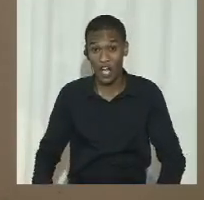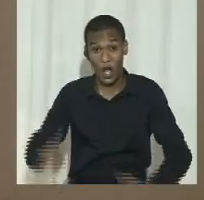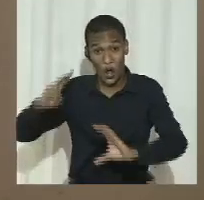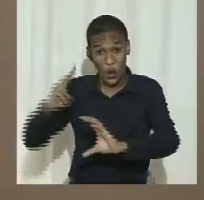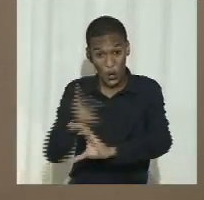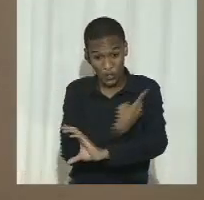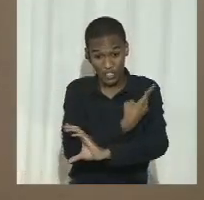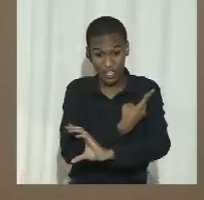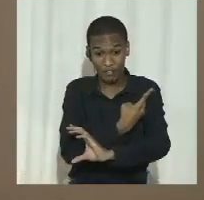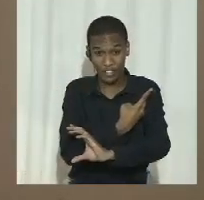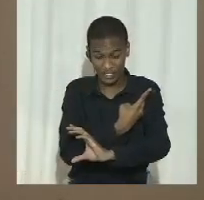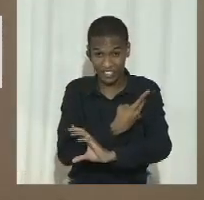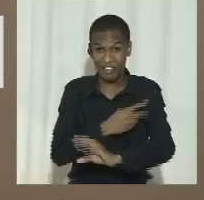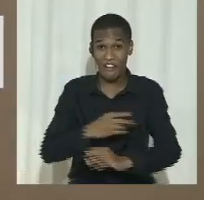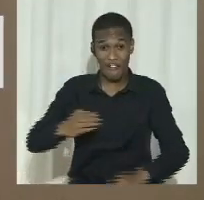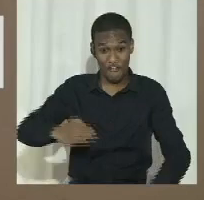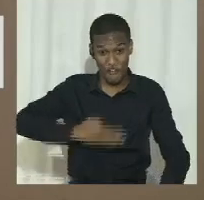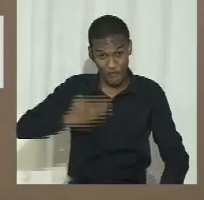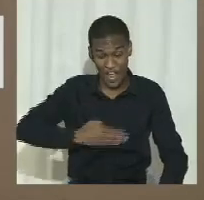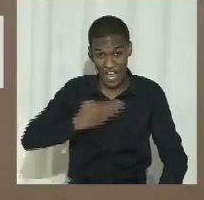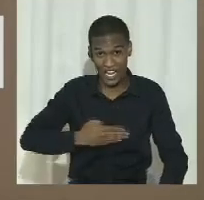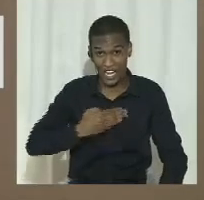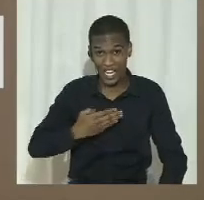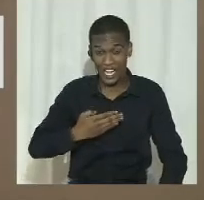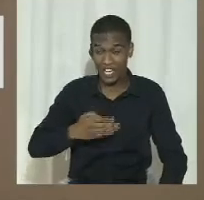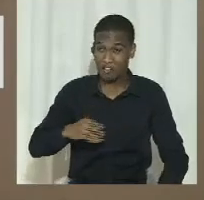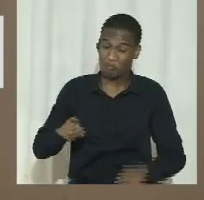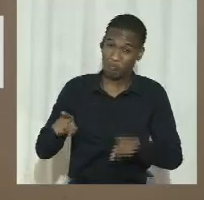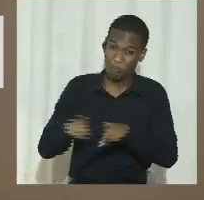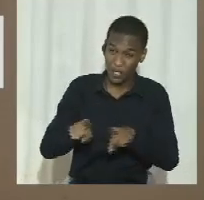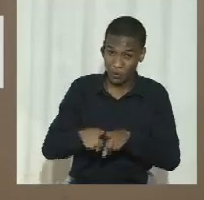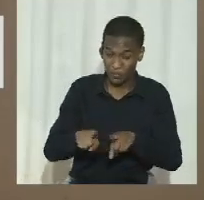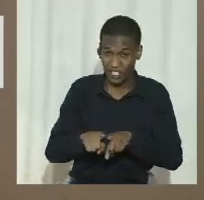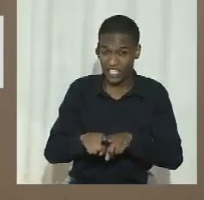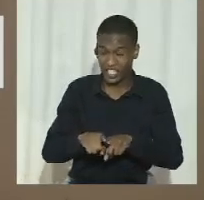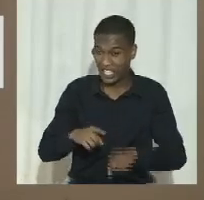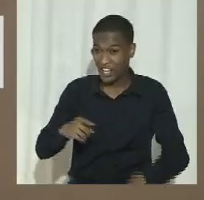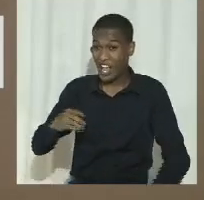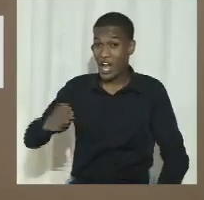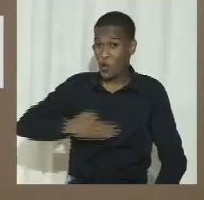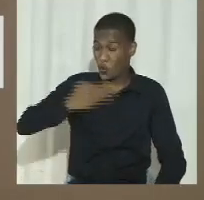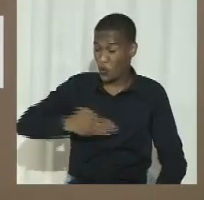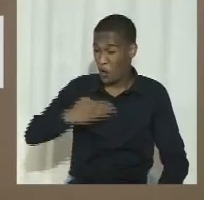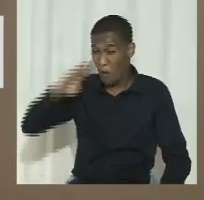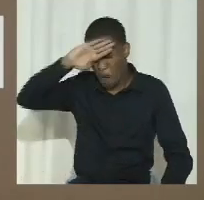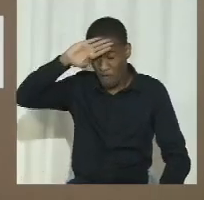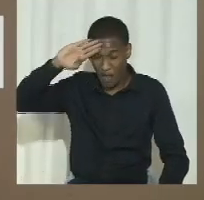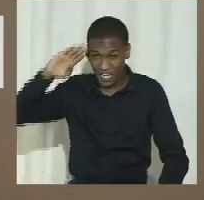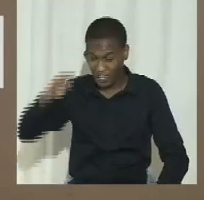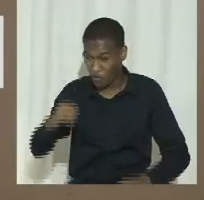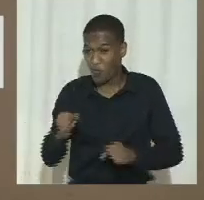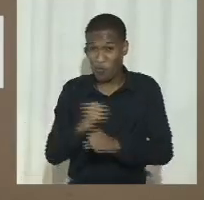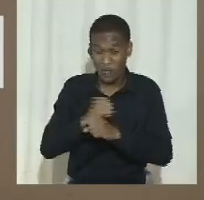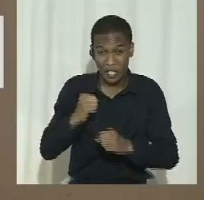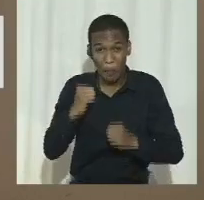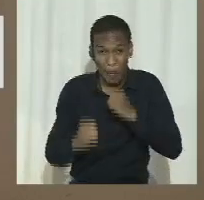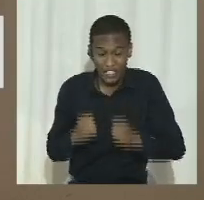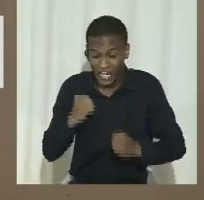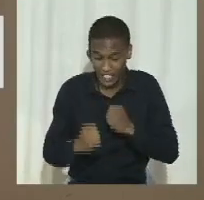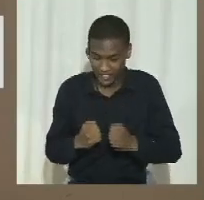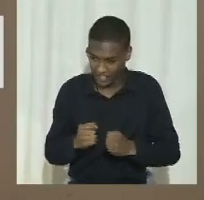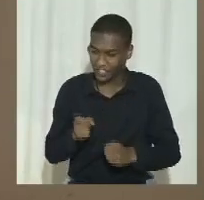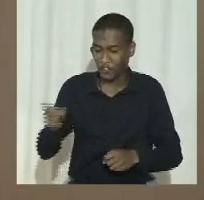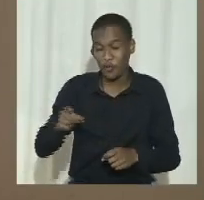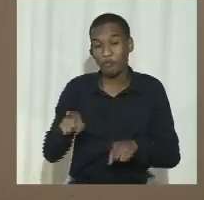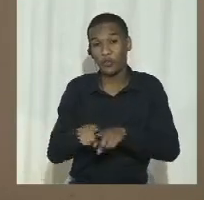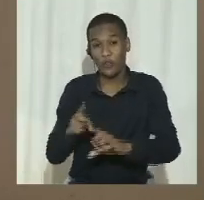tsy afaka ho velona amin'ny fofonaina mafana eny am-panaovana fihazakazahana mihitsiny. Tokony bajerena izany